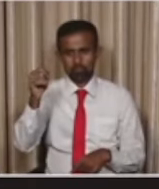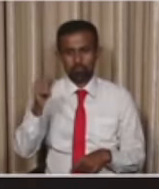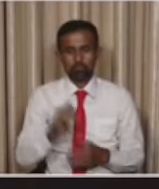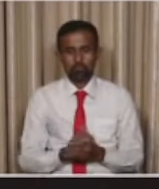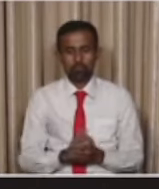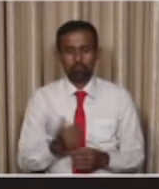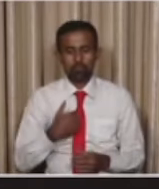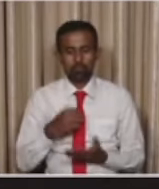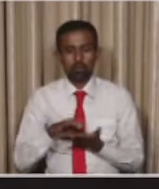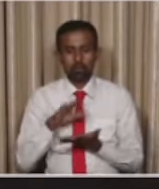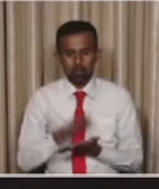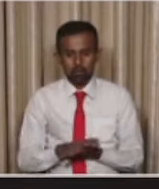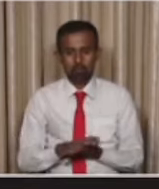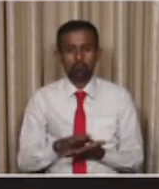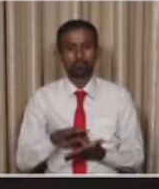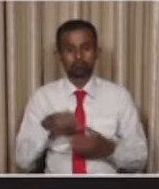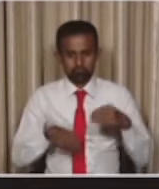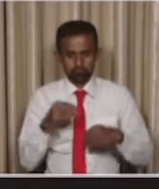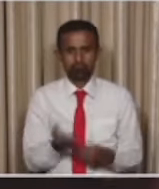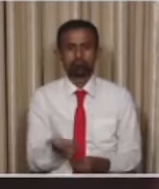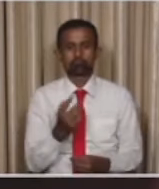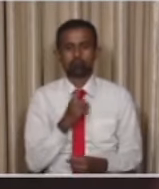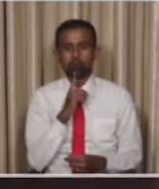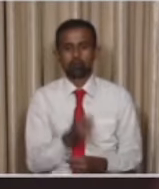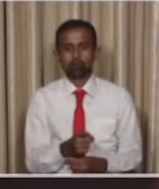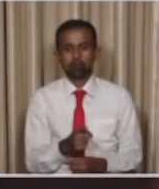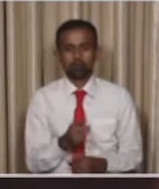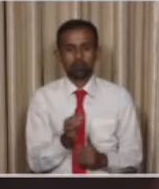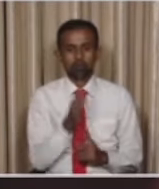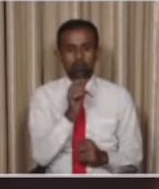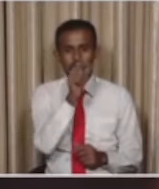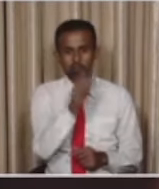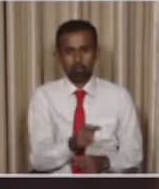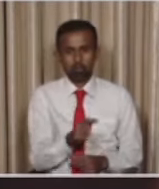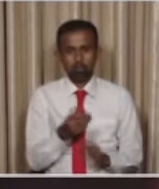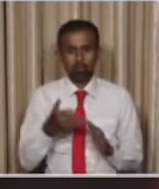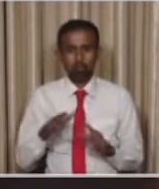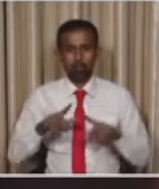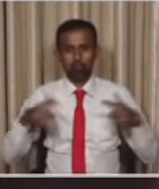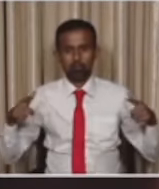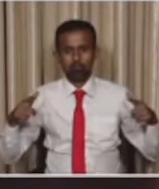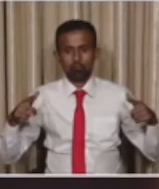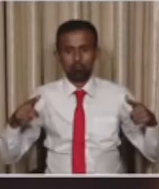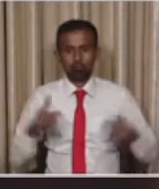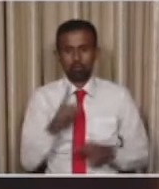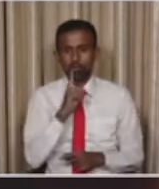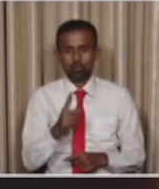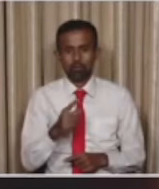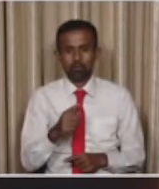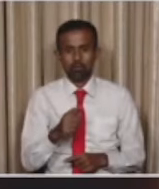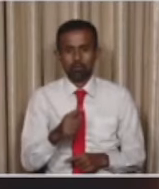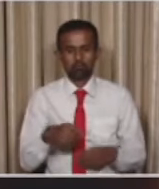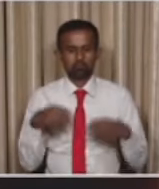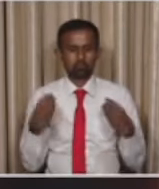නම් අනිවාර්යෙන්ම ඡන්දේ තියන්න කියනවා. මොකද ජනාධිපතිතුමා ගමේ භාෂාවේ මූලදෙනේ මන්ත්‍රීතුමා මොකද්ද කියන්නේ මස්ත